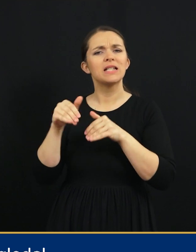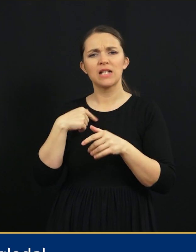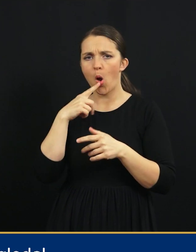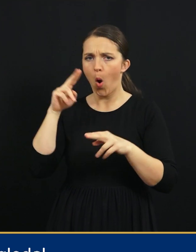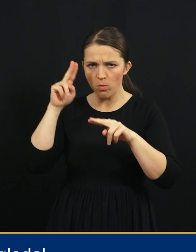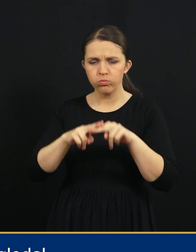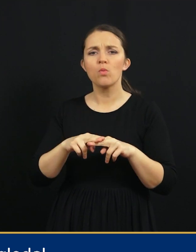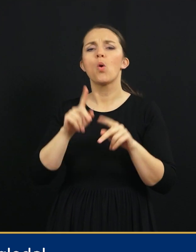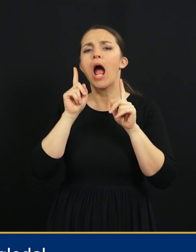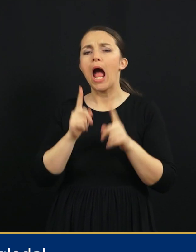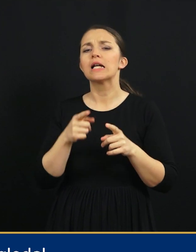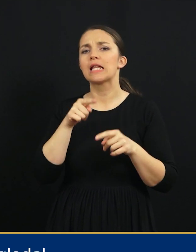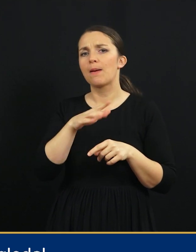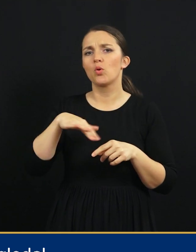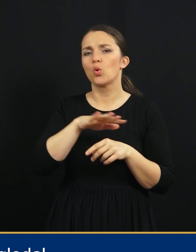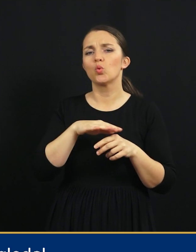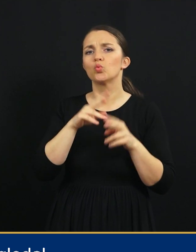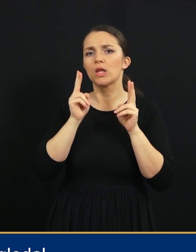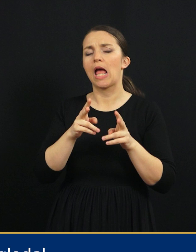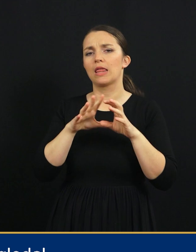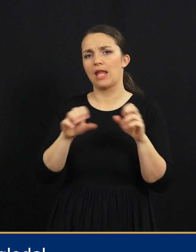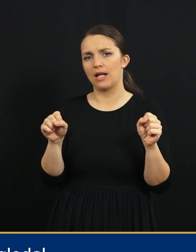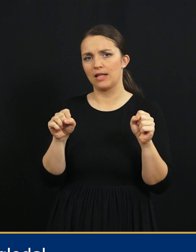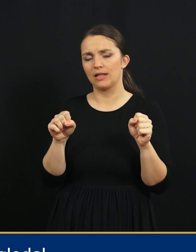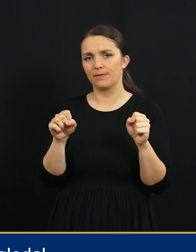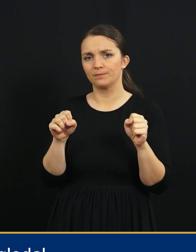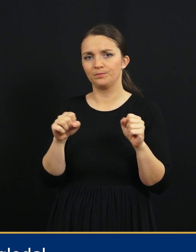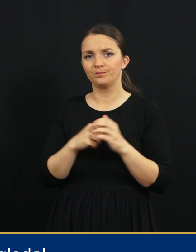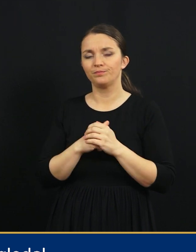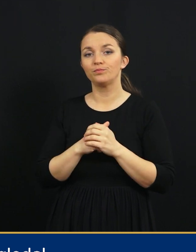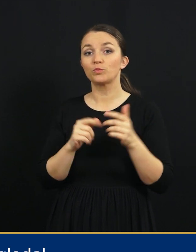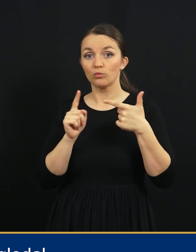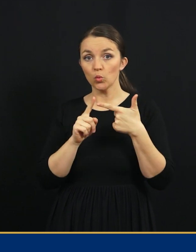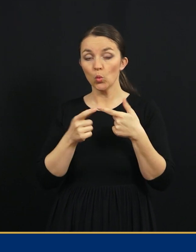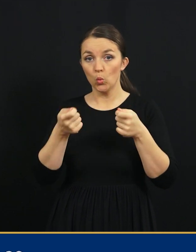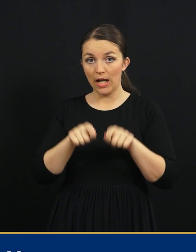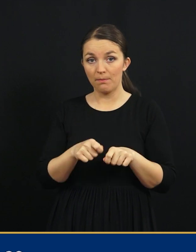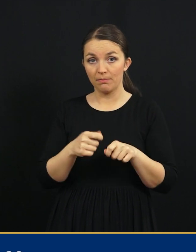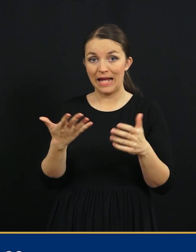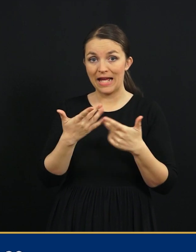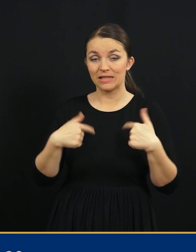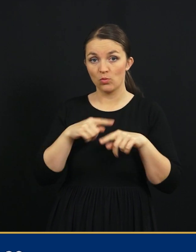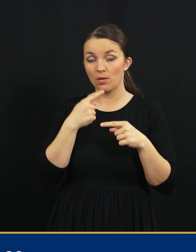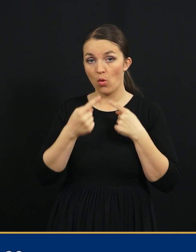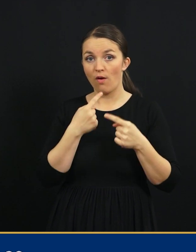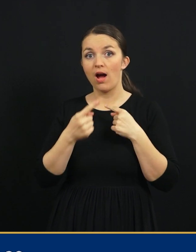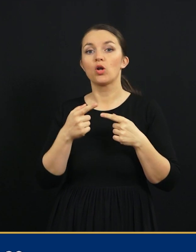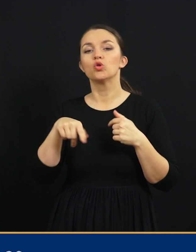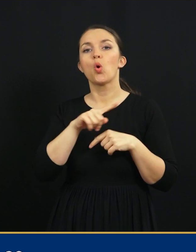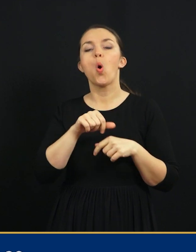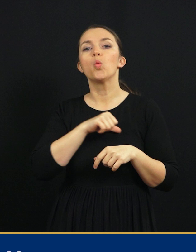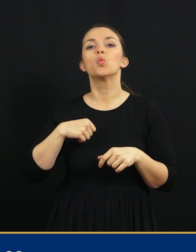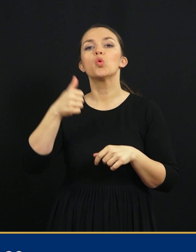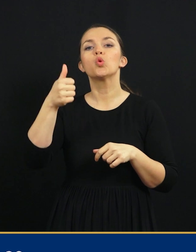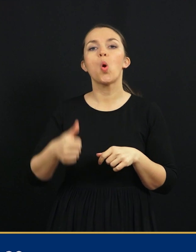mi je obljubil, da bo pogledal, kaj se na tem področju seveda da postoriti. Drug ukrep, o katerem smo se pogovarjali,